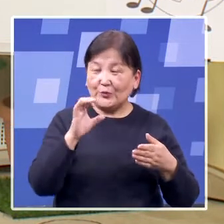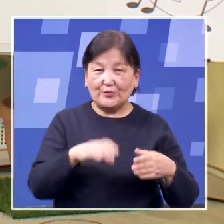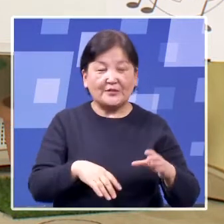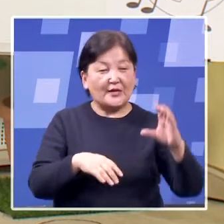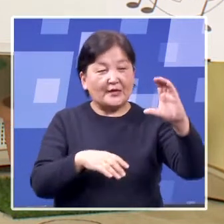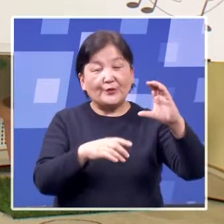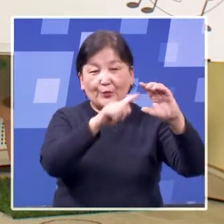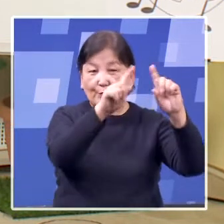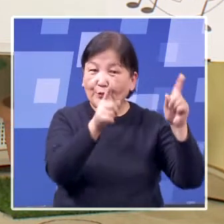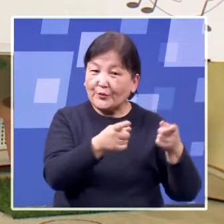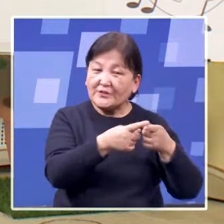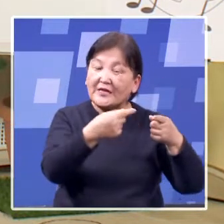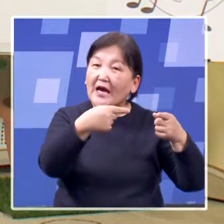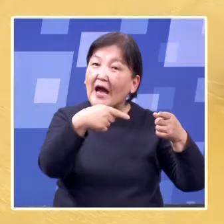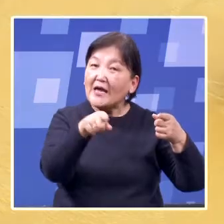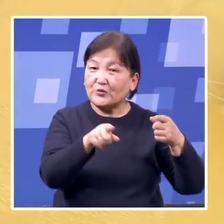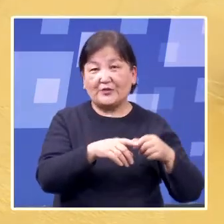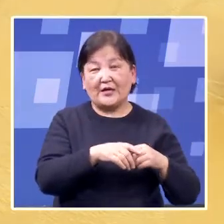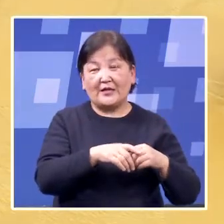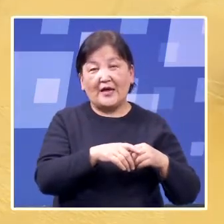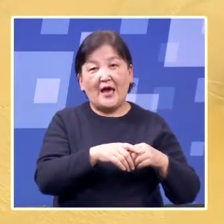залгуулан арай том тугуй дүрс.